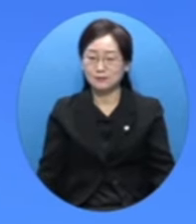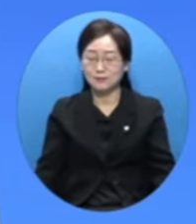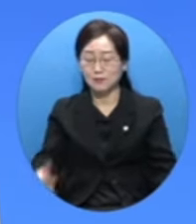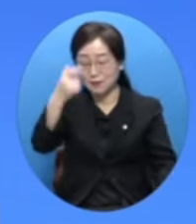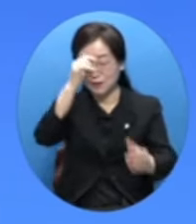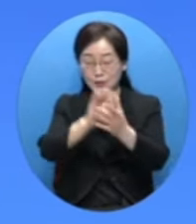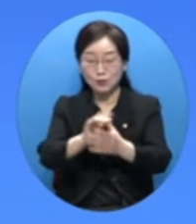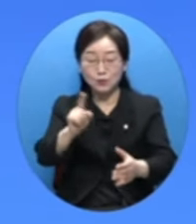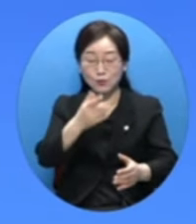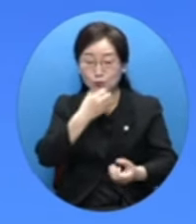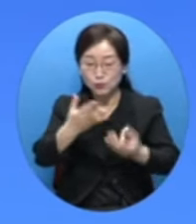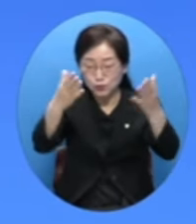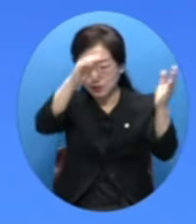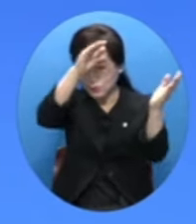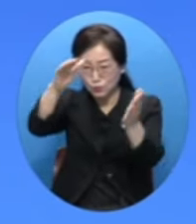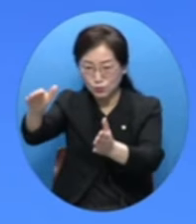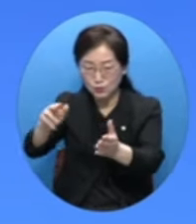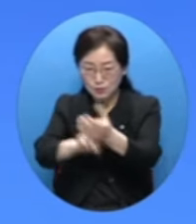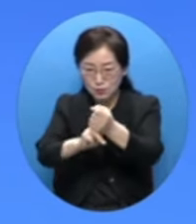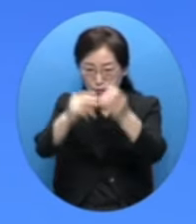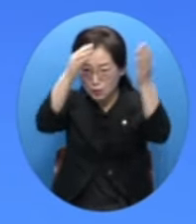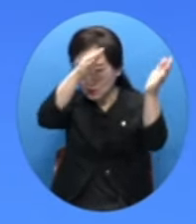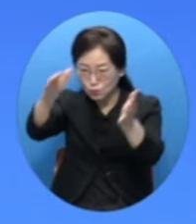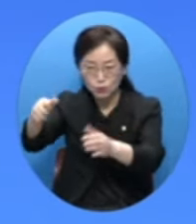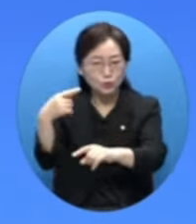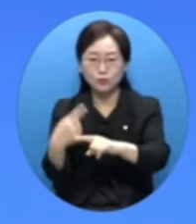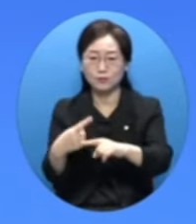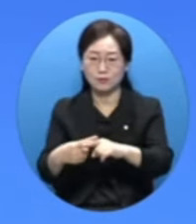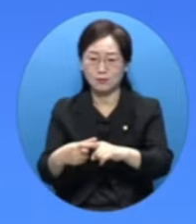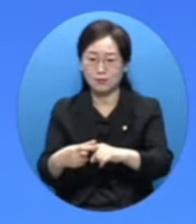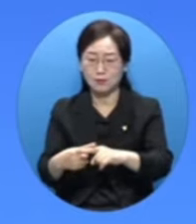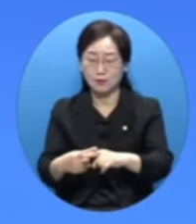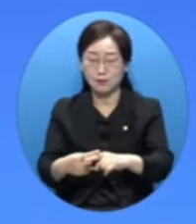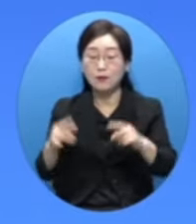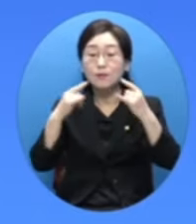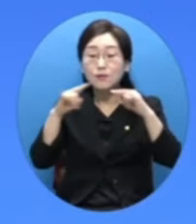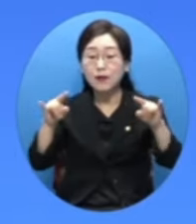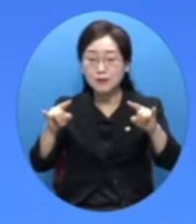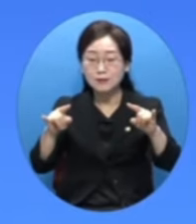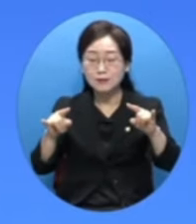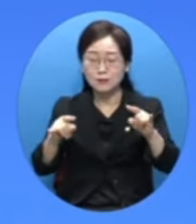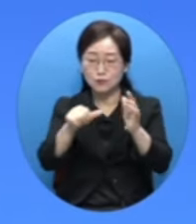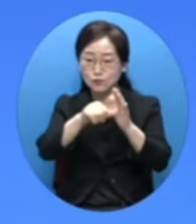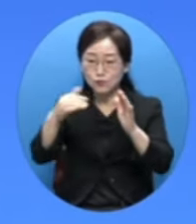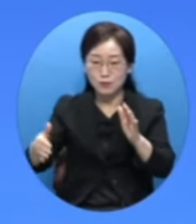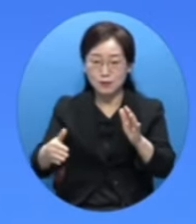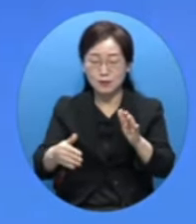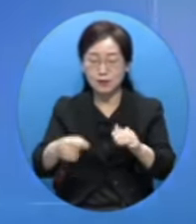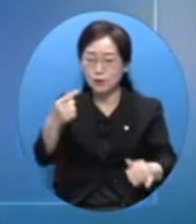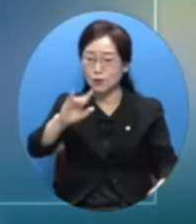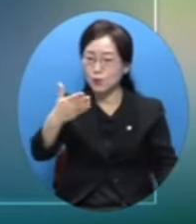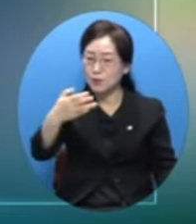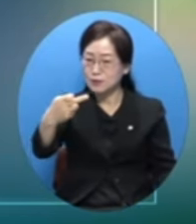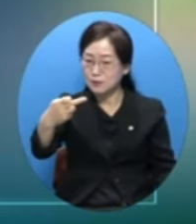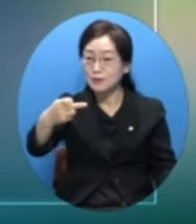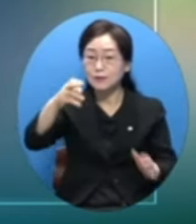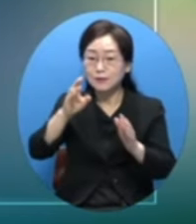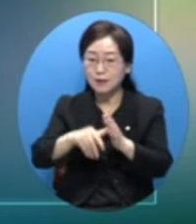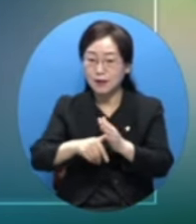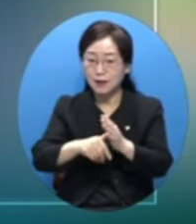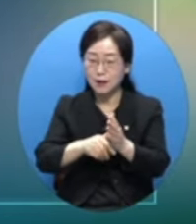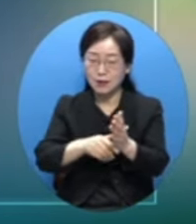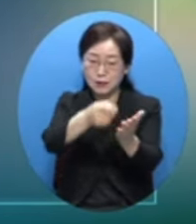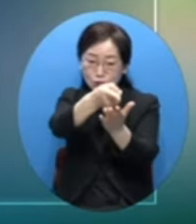기도는 축복의 통로요 기적의 통로인 것입니다. 프랑스 외과 전문의로 1912년에